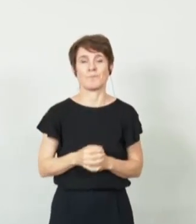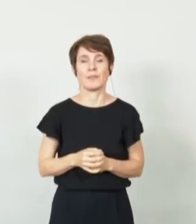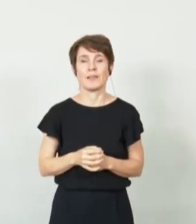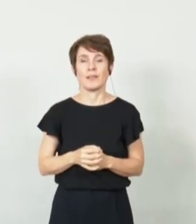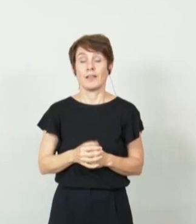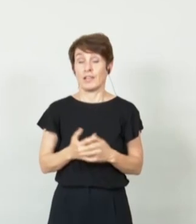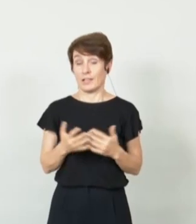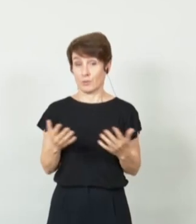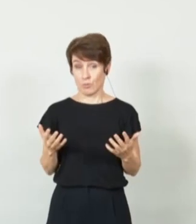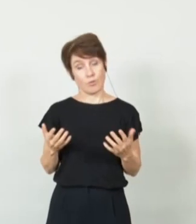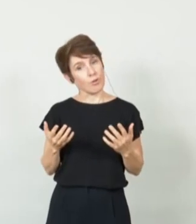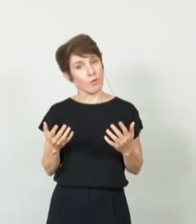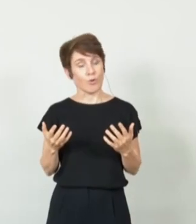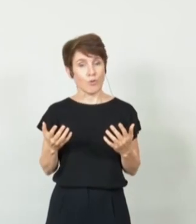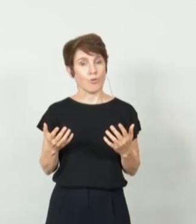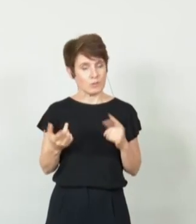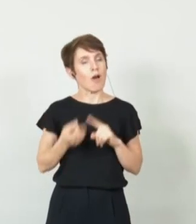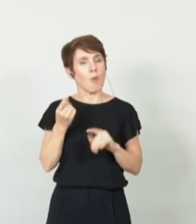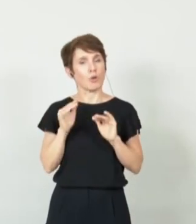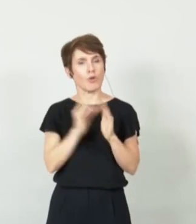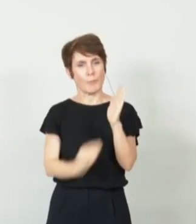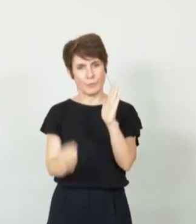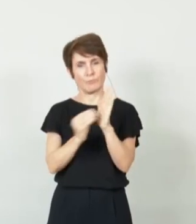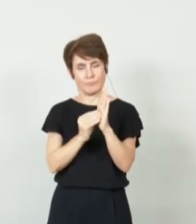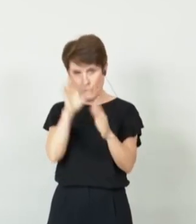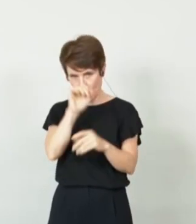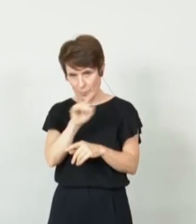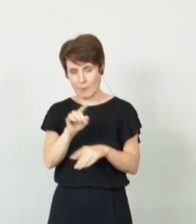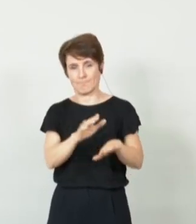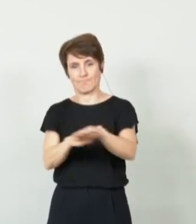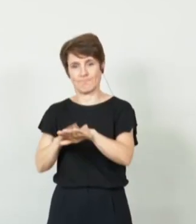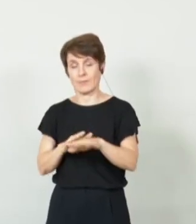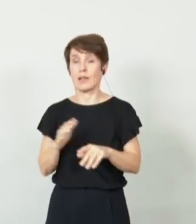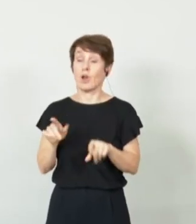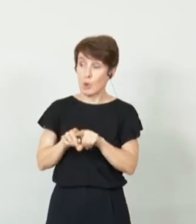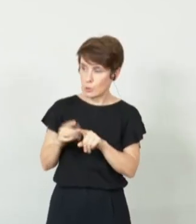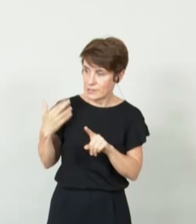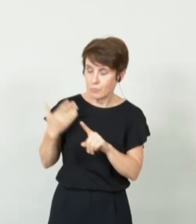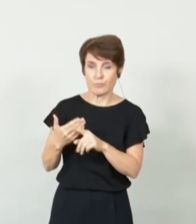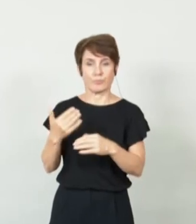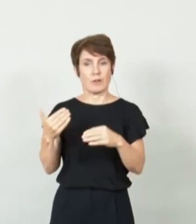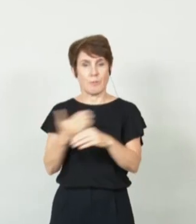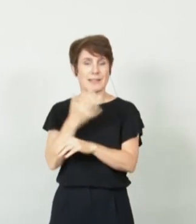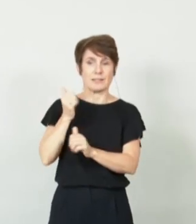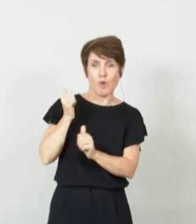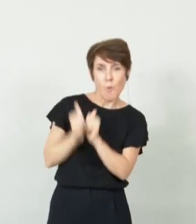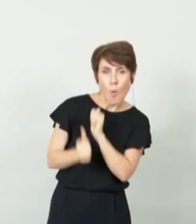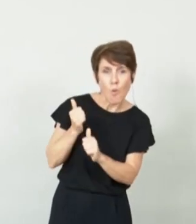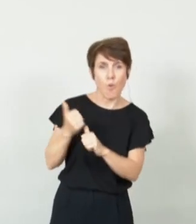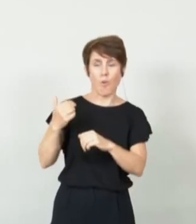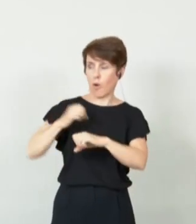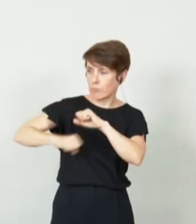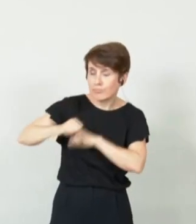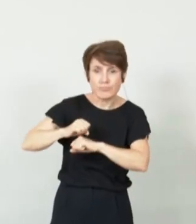il était important de l'indiquer de multiples défis concours qui ont pu être mis en œuvre pour